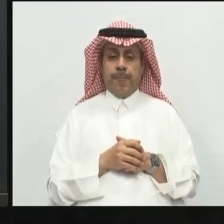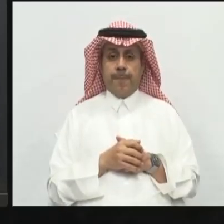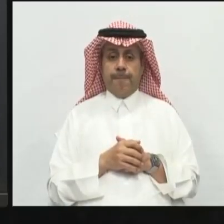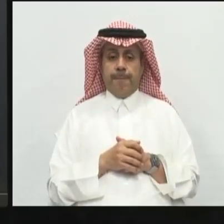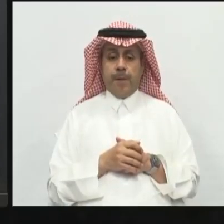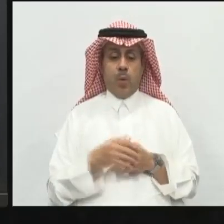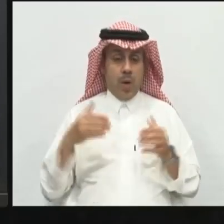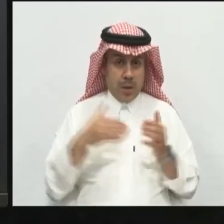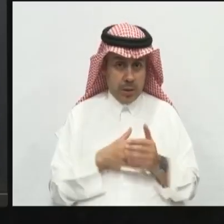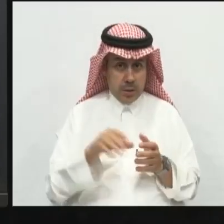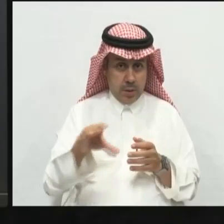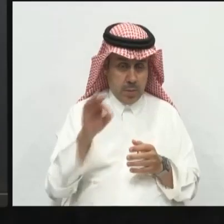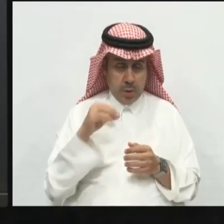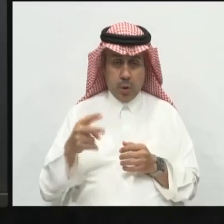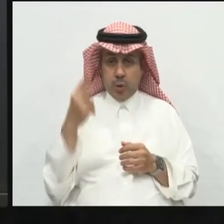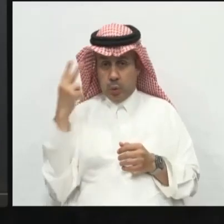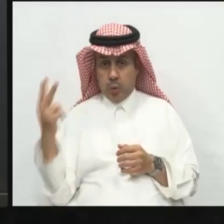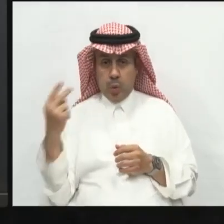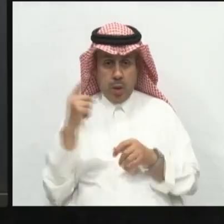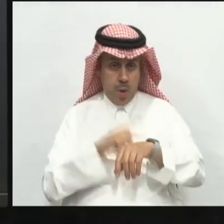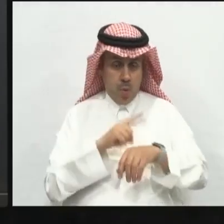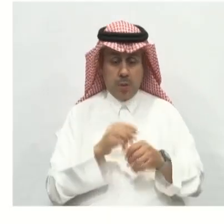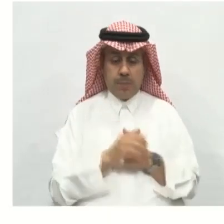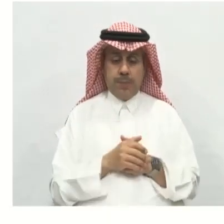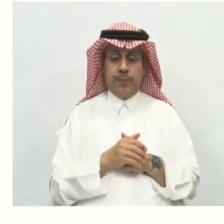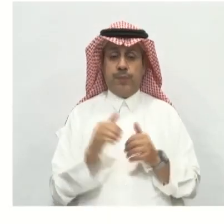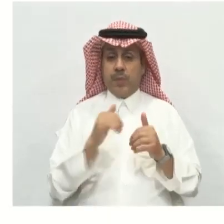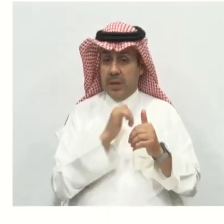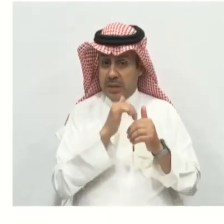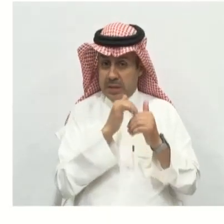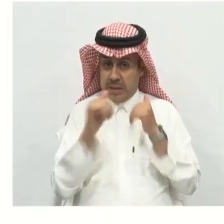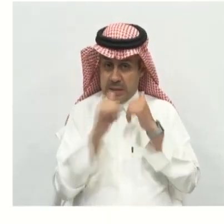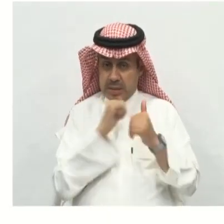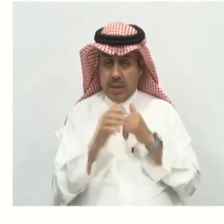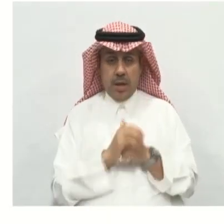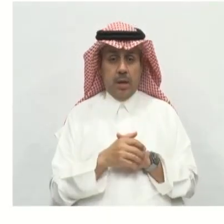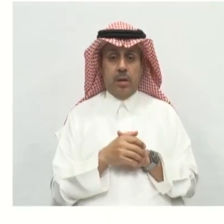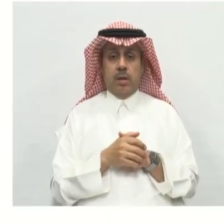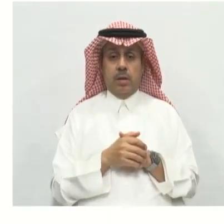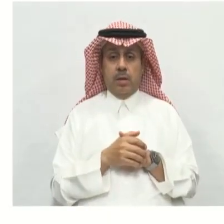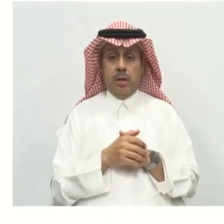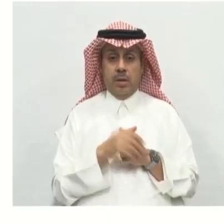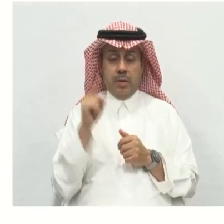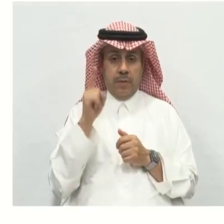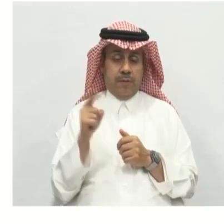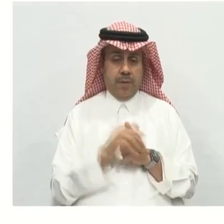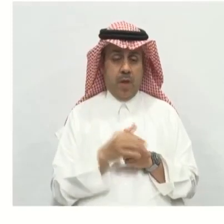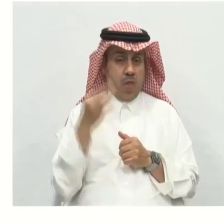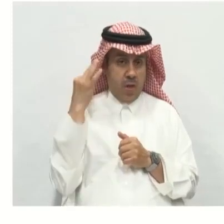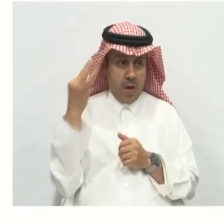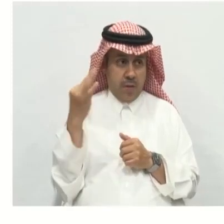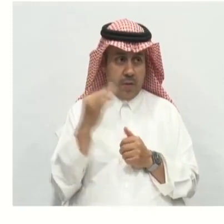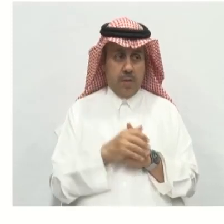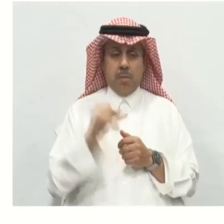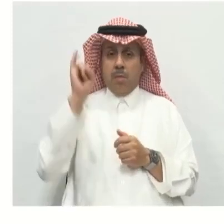تستنبط من ت اورز سياقا اكثر تحديدا من الكلمتين 2 اورز على حده 2 رقم اين هذا سياق بمعنى